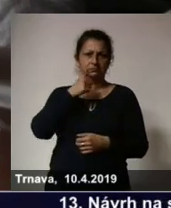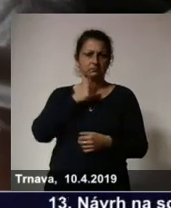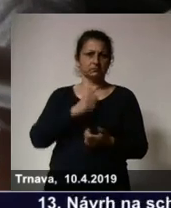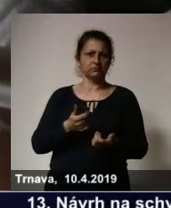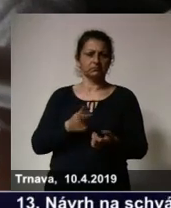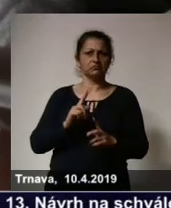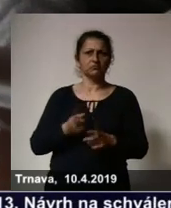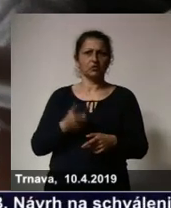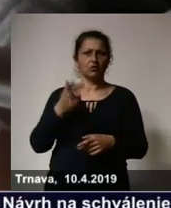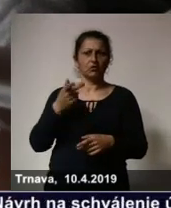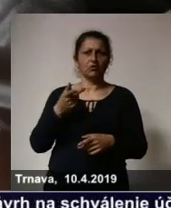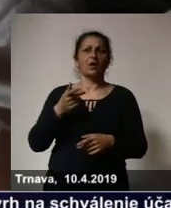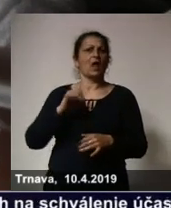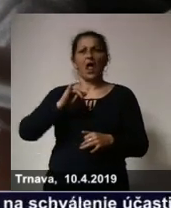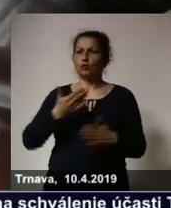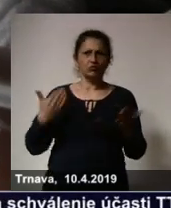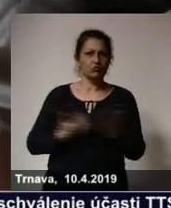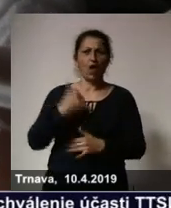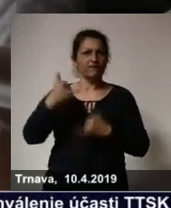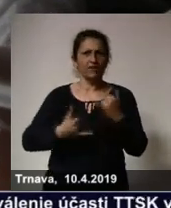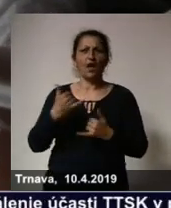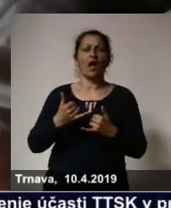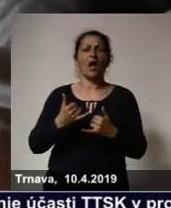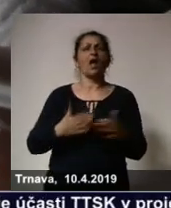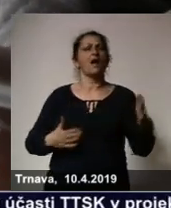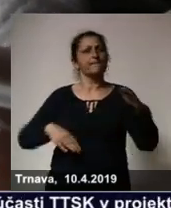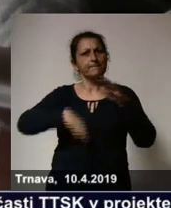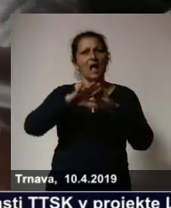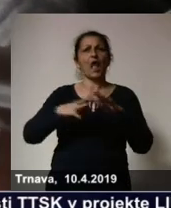Čiže ešte raz poviem, maximálne do sumy